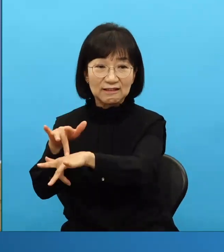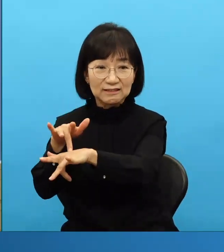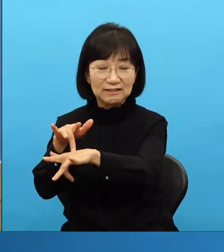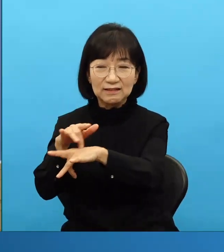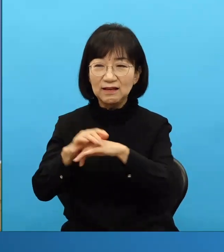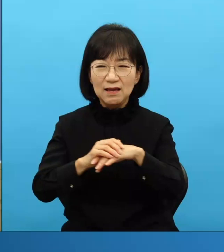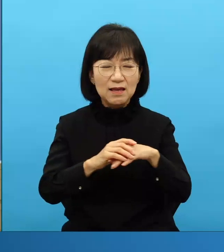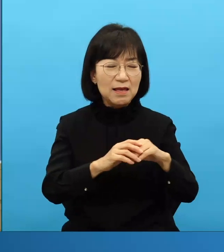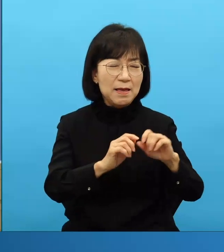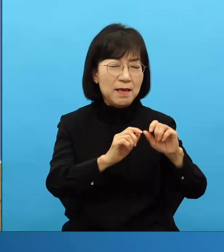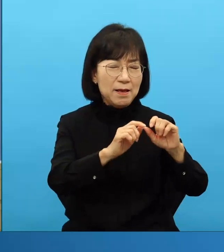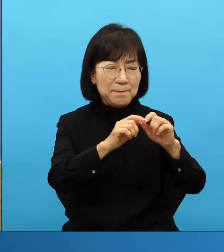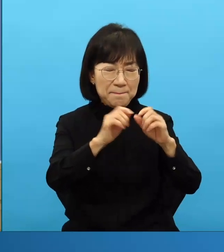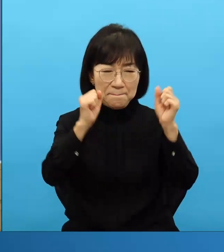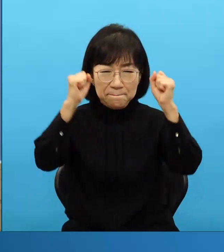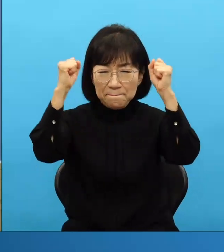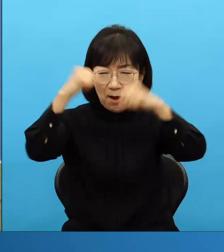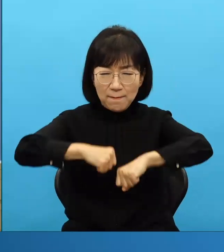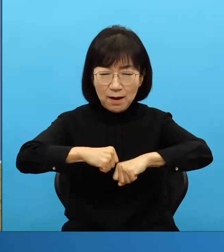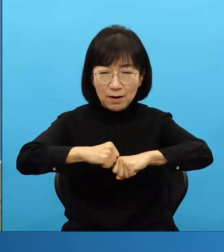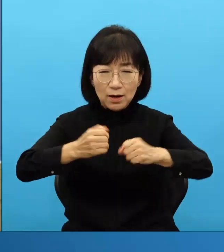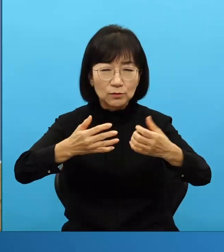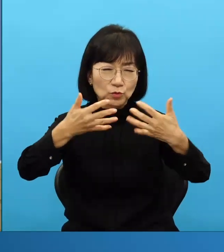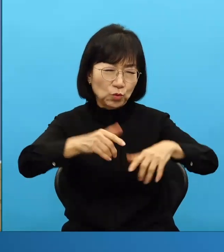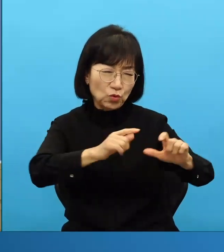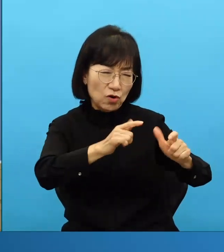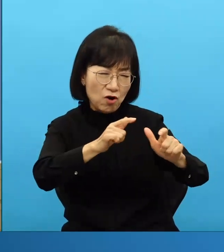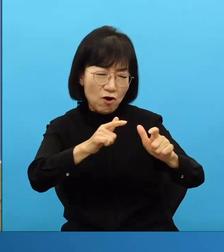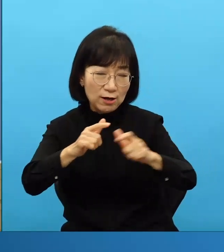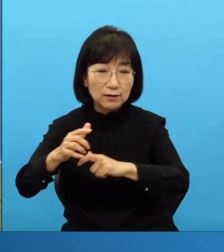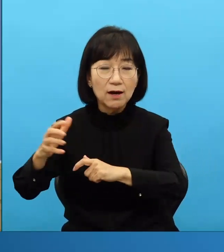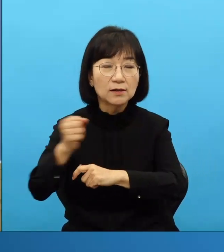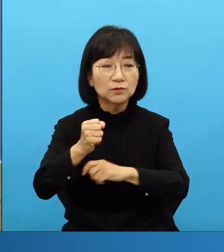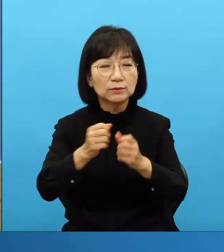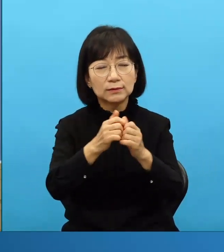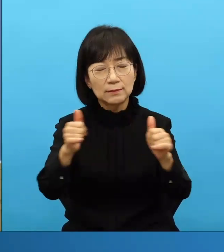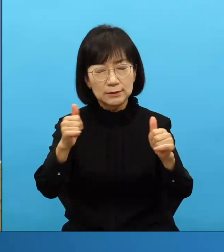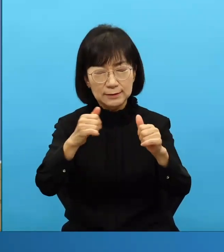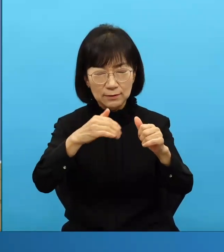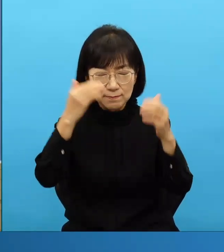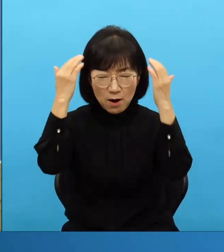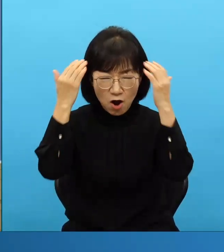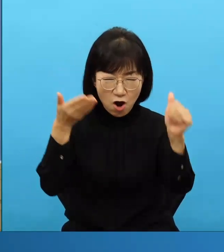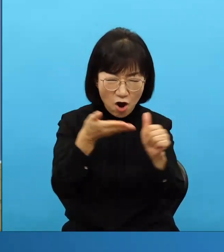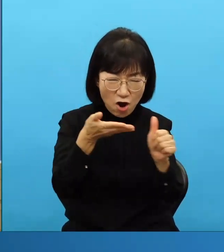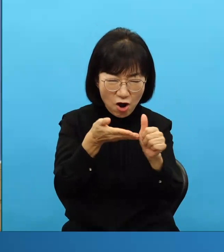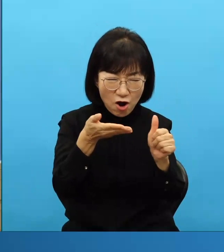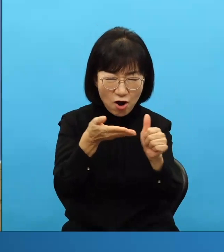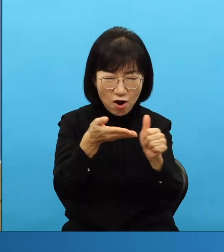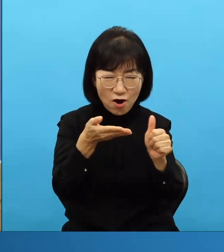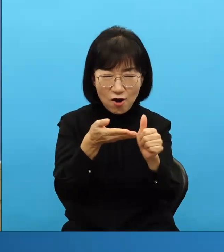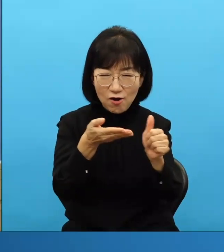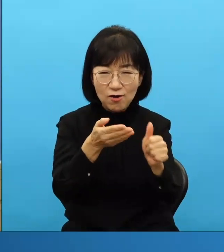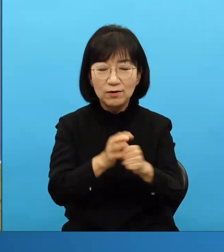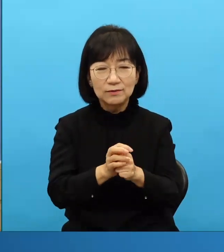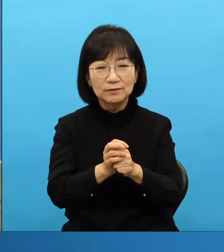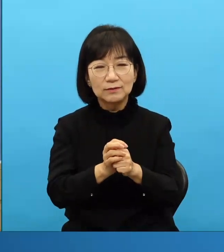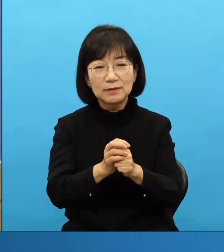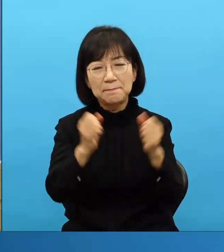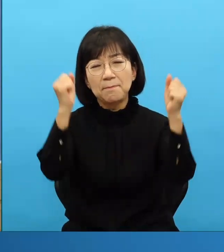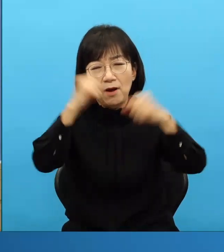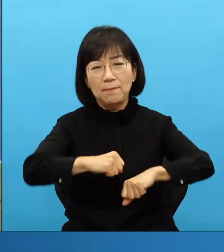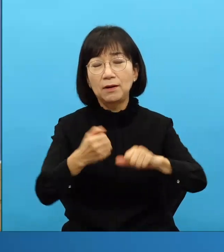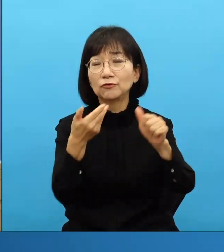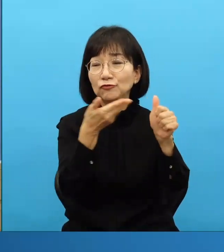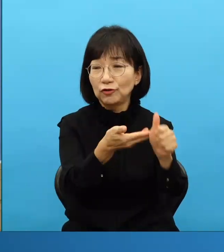몰아가고 있어요. And through the 21 problems, we see that Satan takes mankind into destruction. 예, 사단이 파놓은 함정에 빠졌어요. And we have